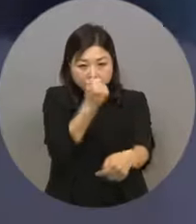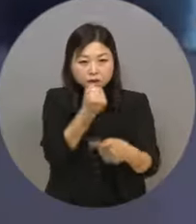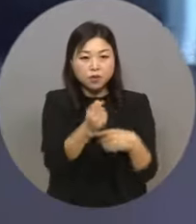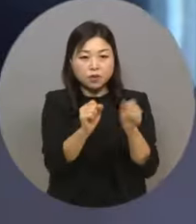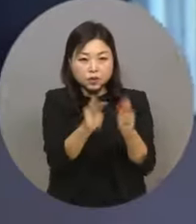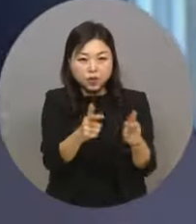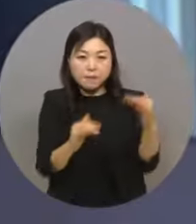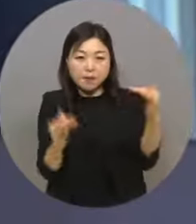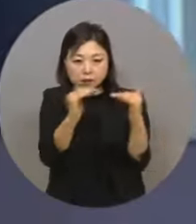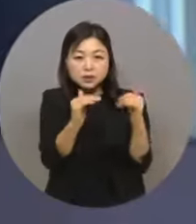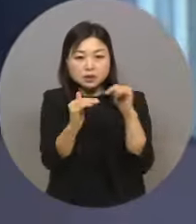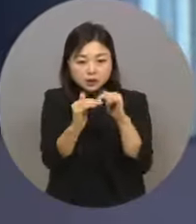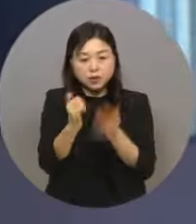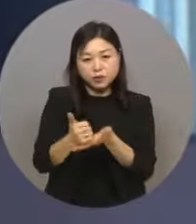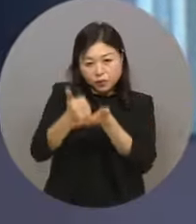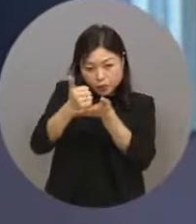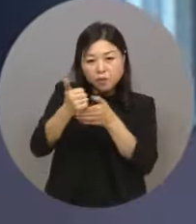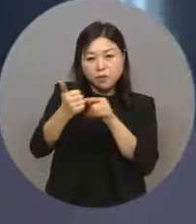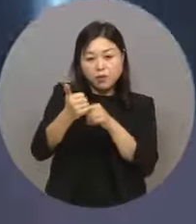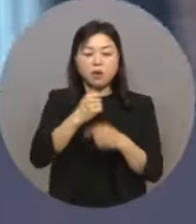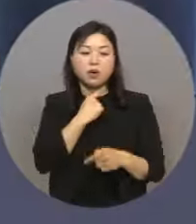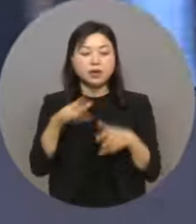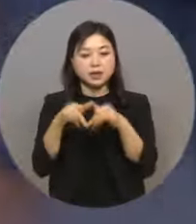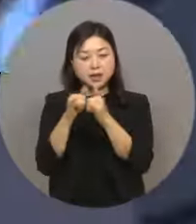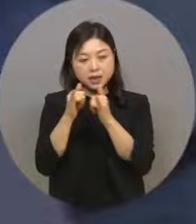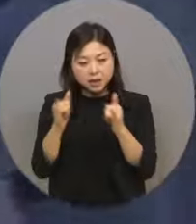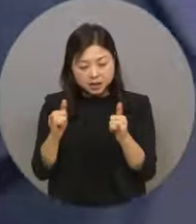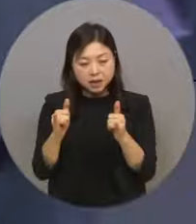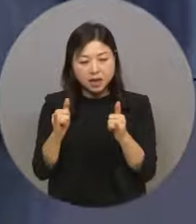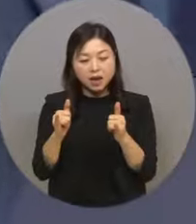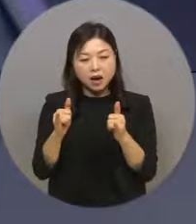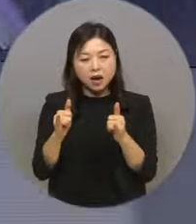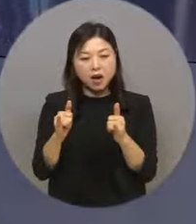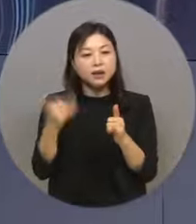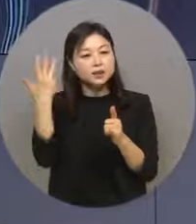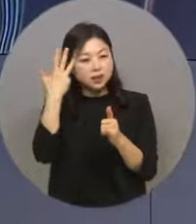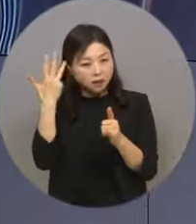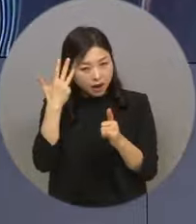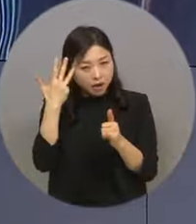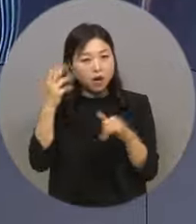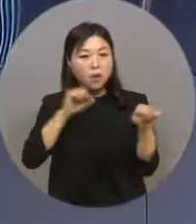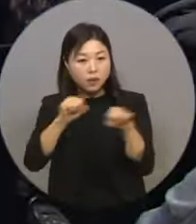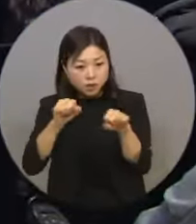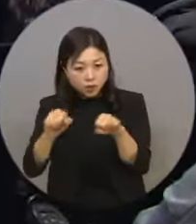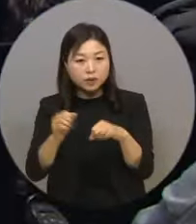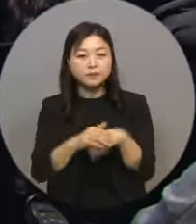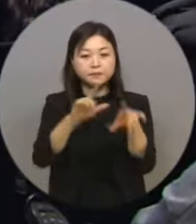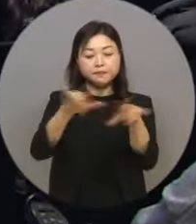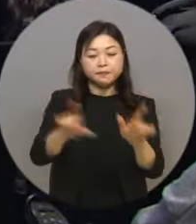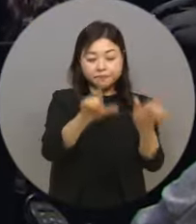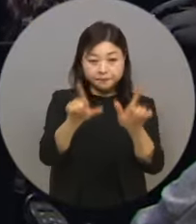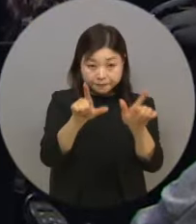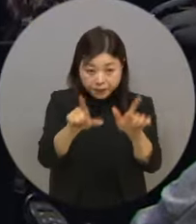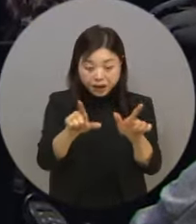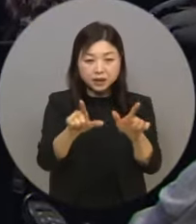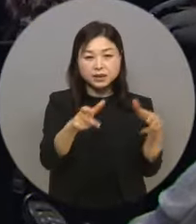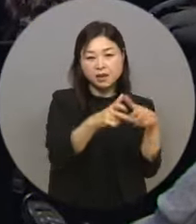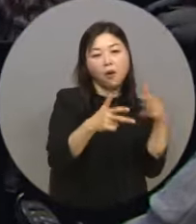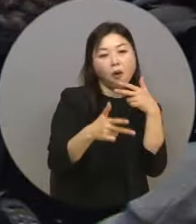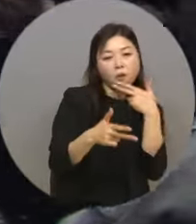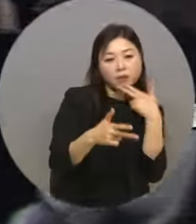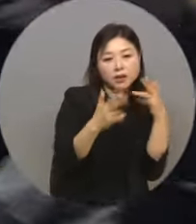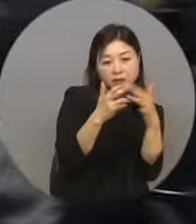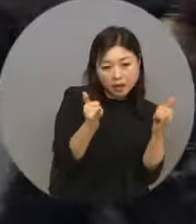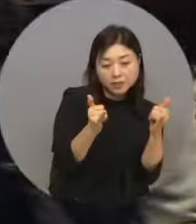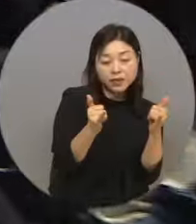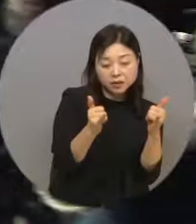개인의 존엄을 요구하는 장애인들의 철학이자 운동입니다이는 또한 일상생활 전반을 비장애인과 같이 스스로